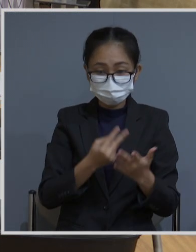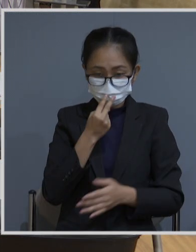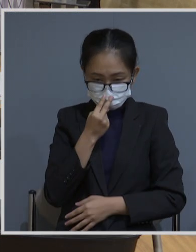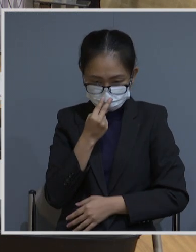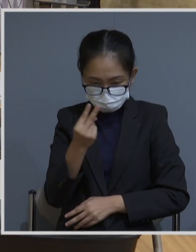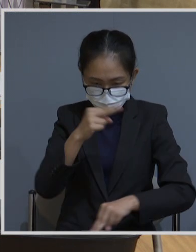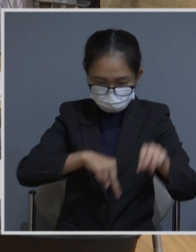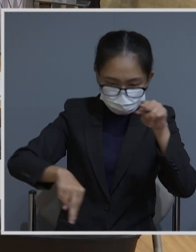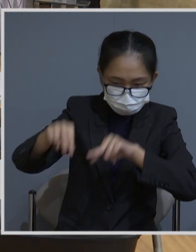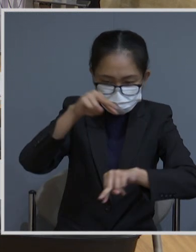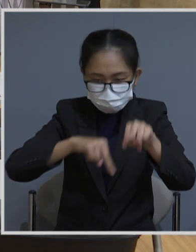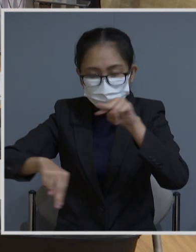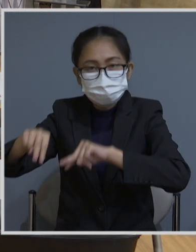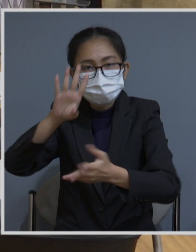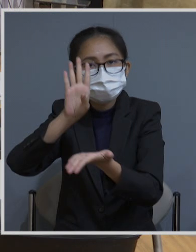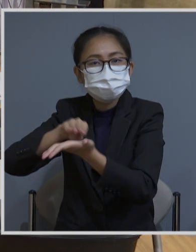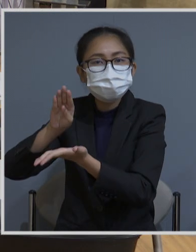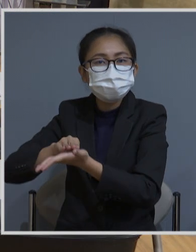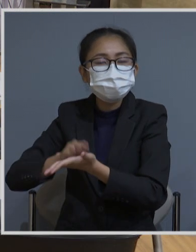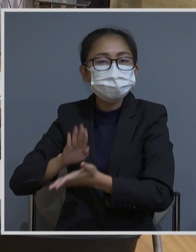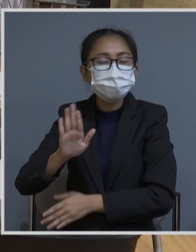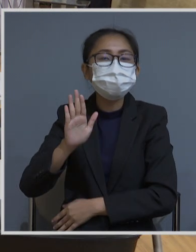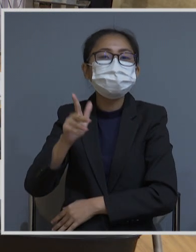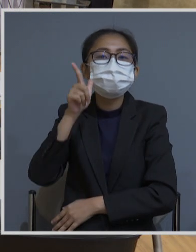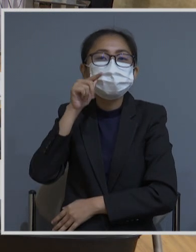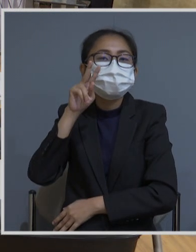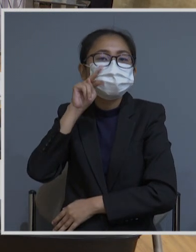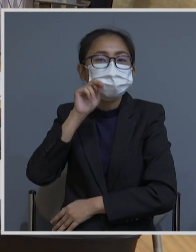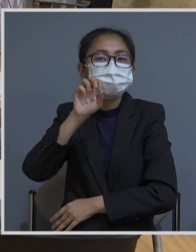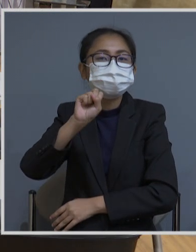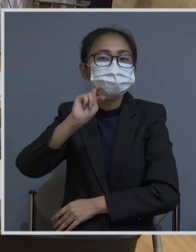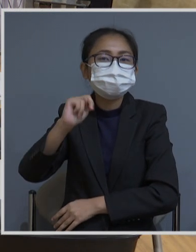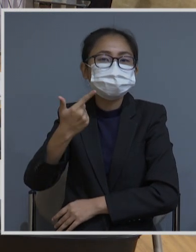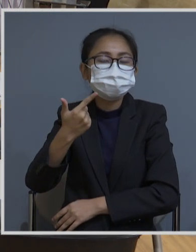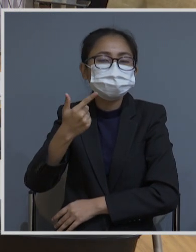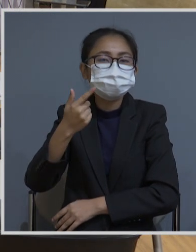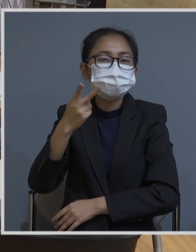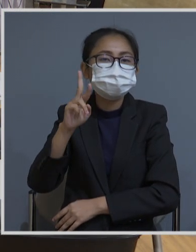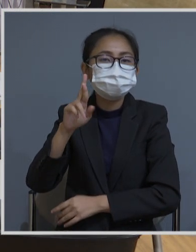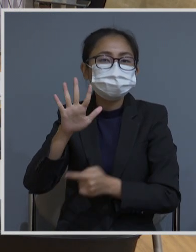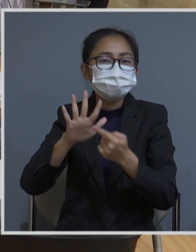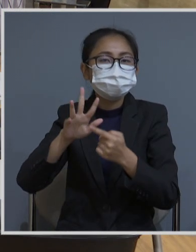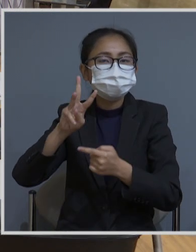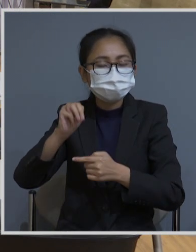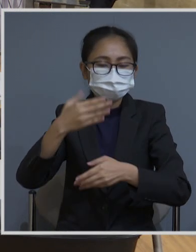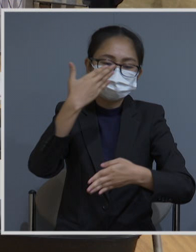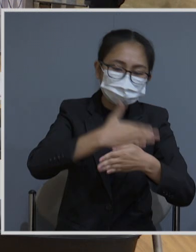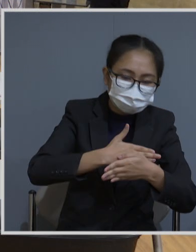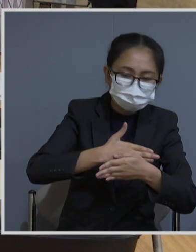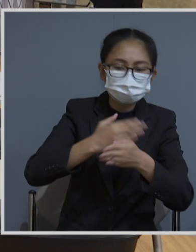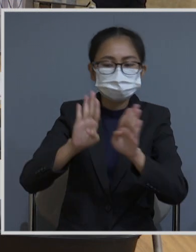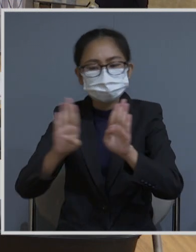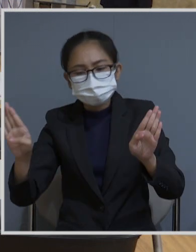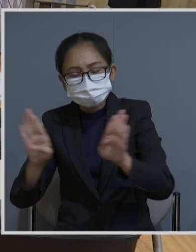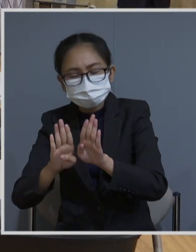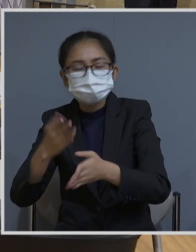สำรวจภาพรวมทั้งหมดของลำน้ำสงครามและก็จะสร้างเขื่อนสร้างฝายชะลอน้ำสร้างประตูปิด